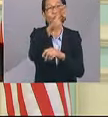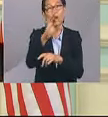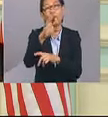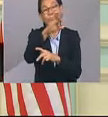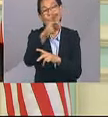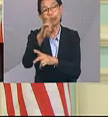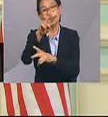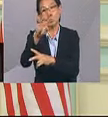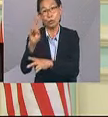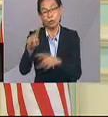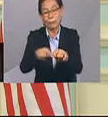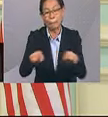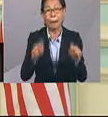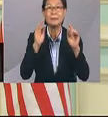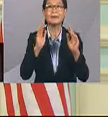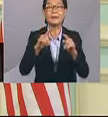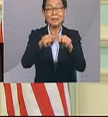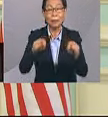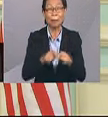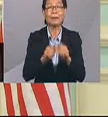927 tempat ibadah,